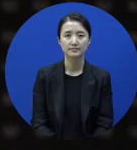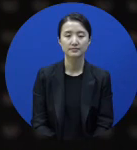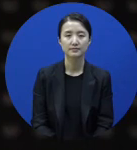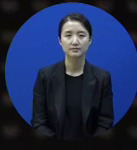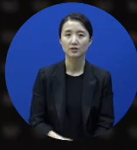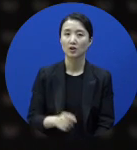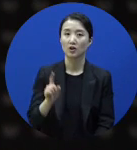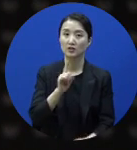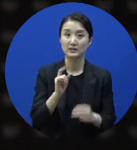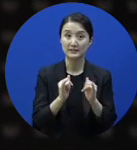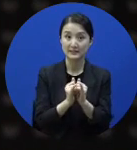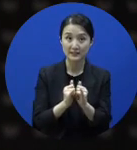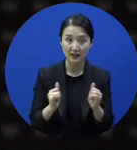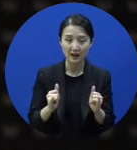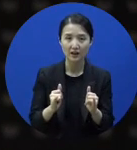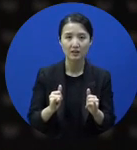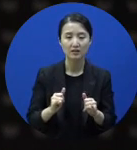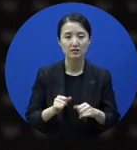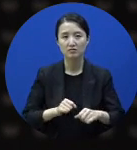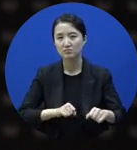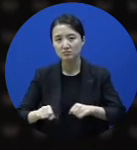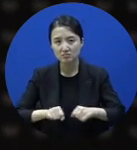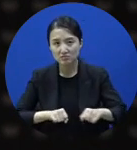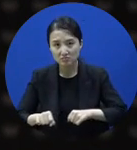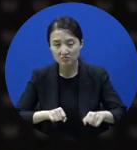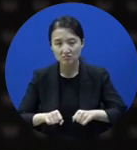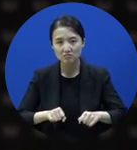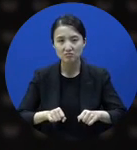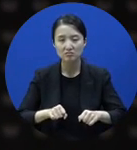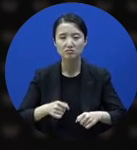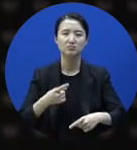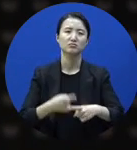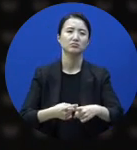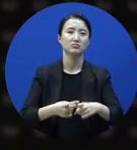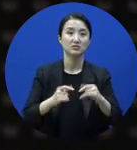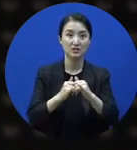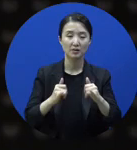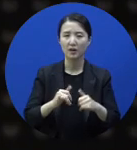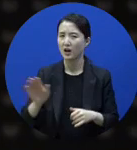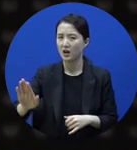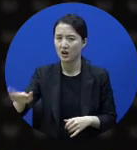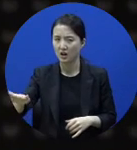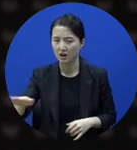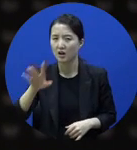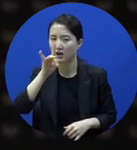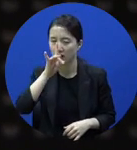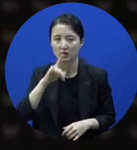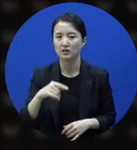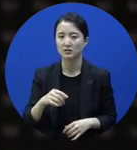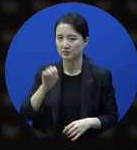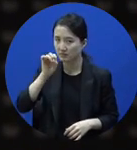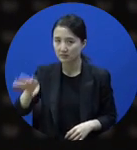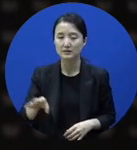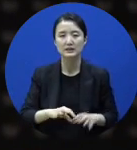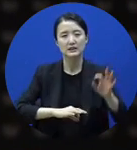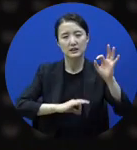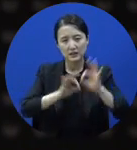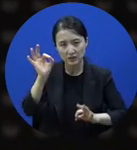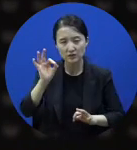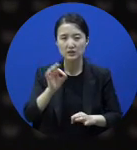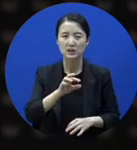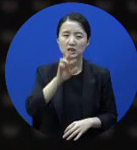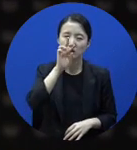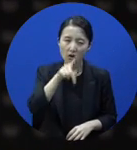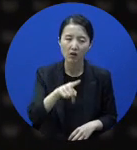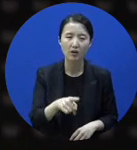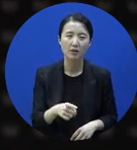분이 있어요. 예, 그렇죠. 그럴 때는 무조건 실행하라고 얘기를 해요. 그게 실수가 되더라도 잘못되더라도 한번 실행을 좀